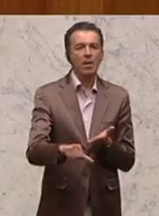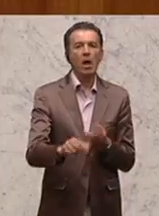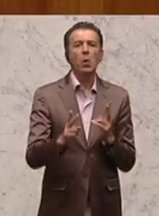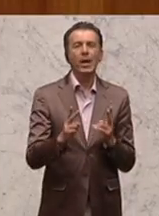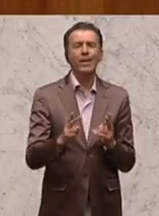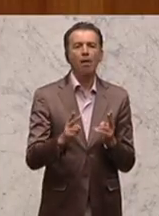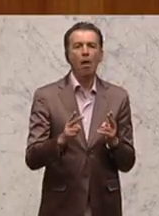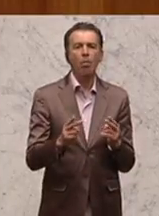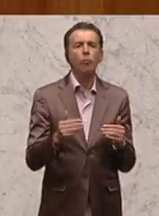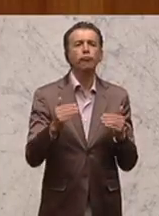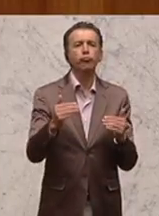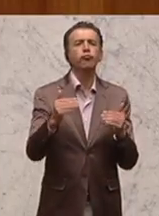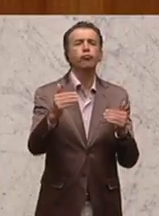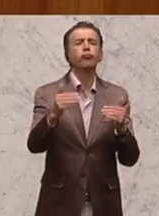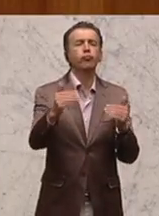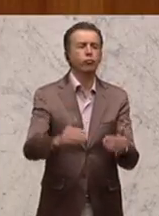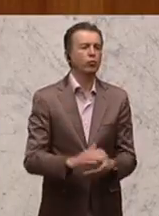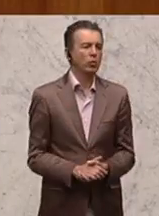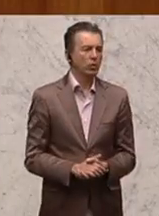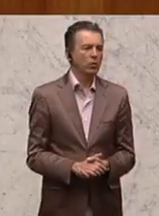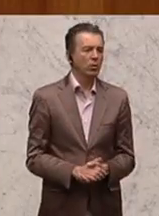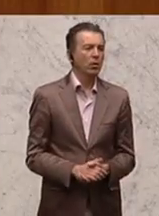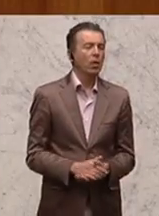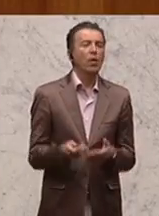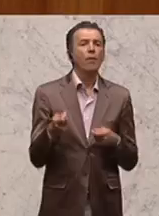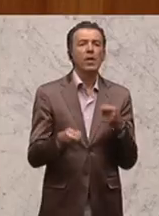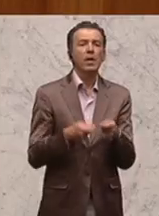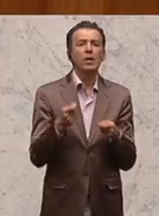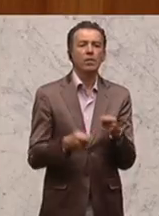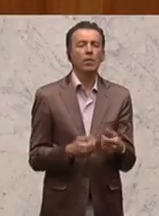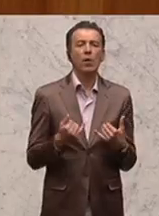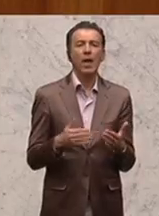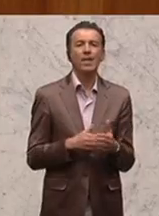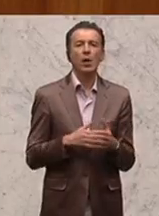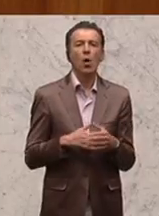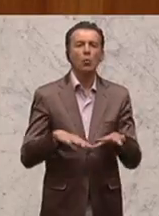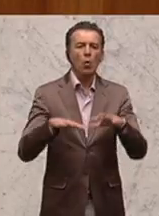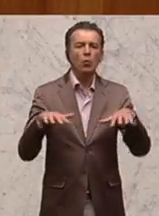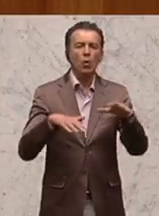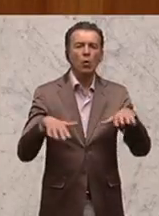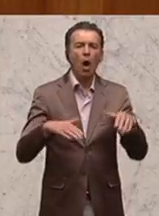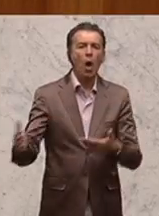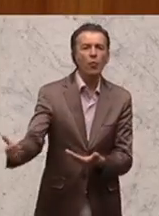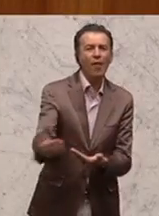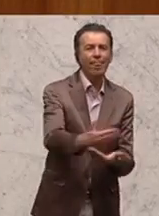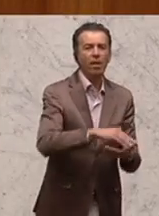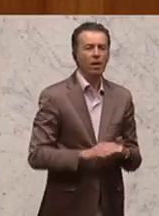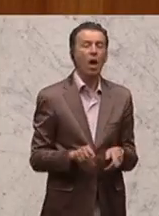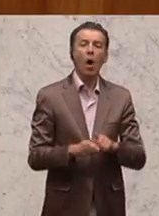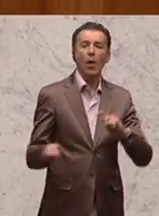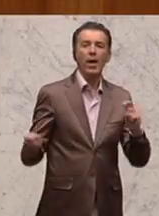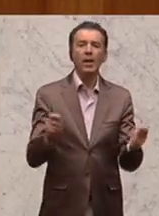gestundet werden können. Es gibt Verbesserungen bei der Finanzierung durch das heute noch zu beschließende Crowdfunding, aber auch durch die Änderungen